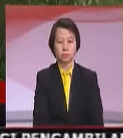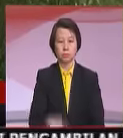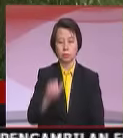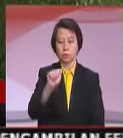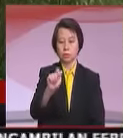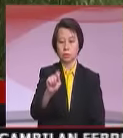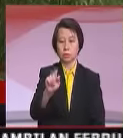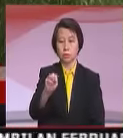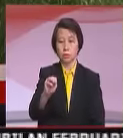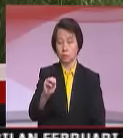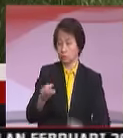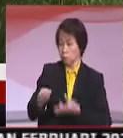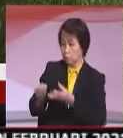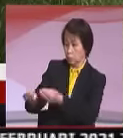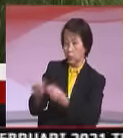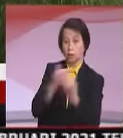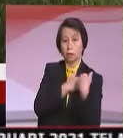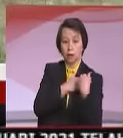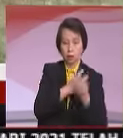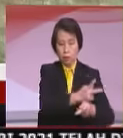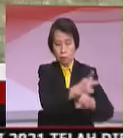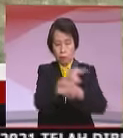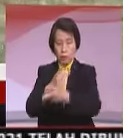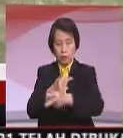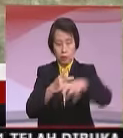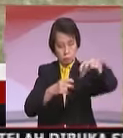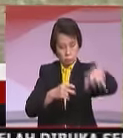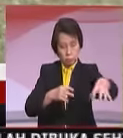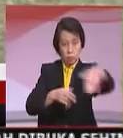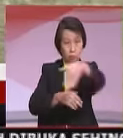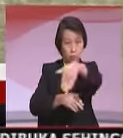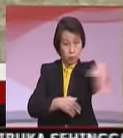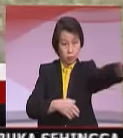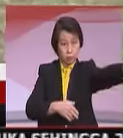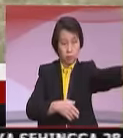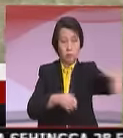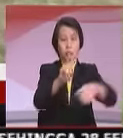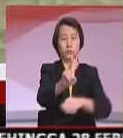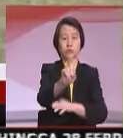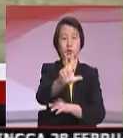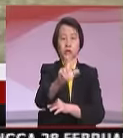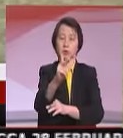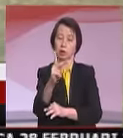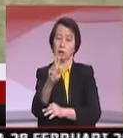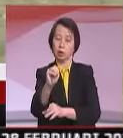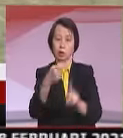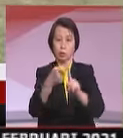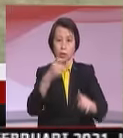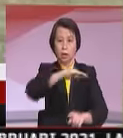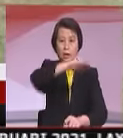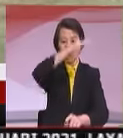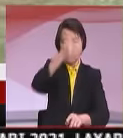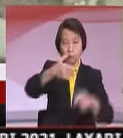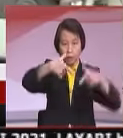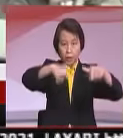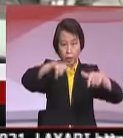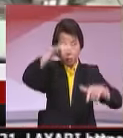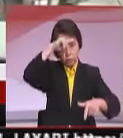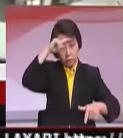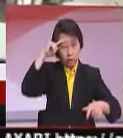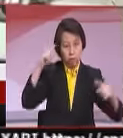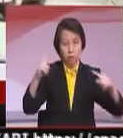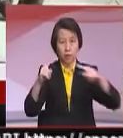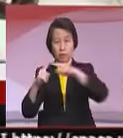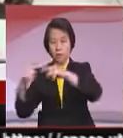ATM dipertanggungjawabkan menjaga jajaran sempadan sepanjang 23 km dari Bukit Kayu Hitam hingga